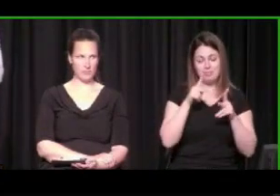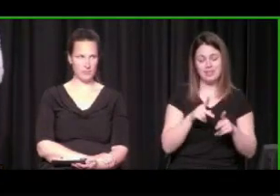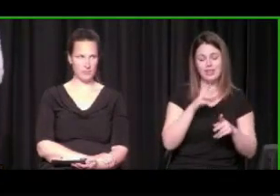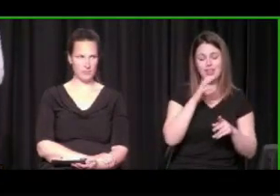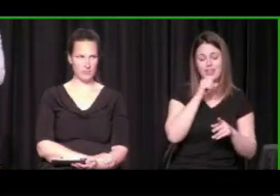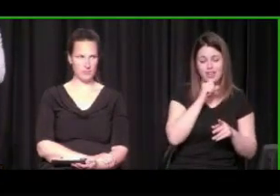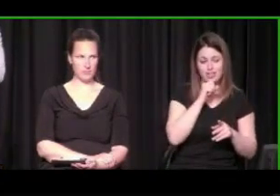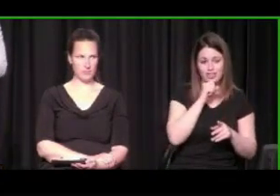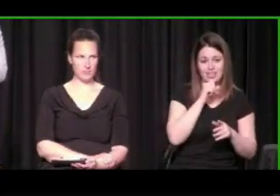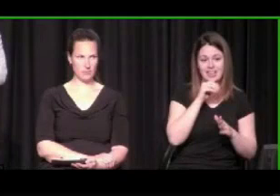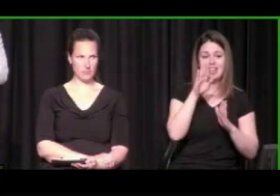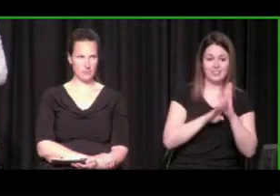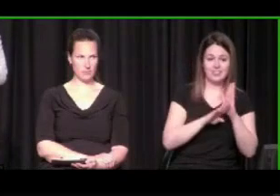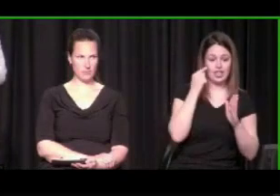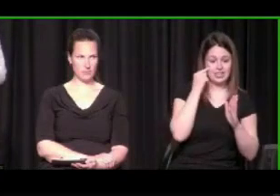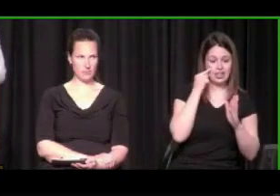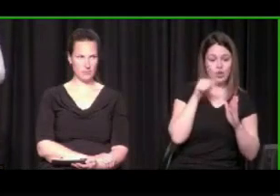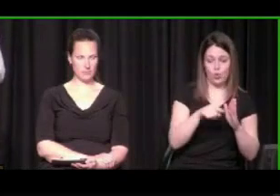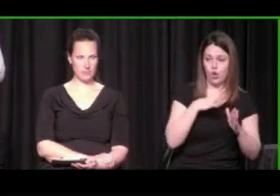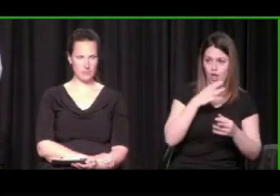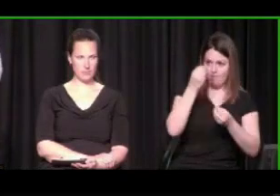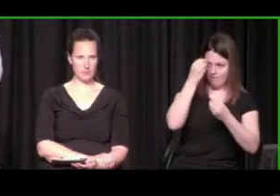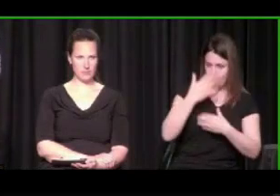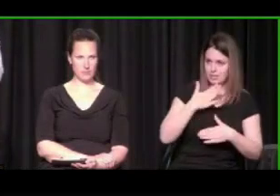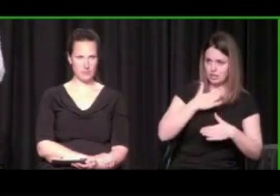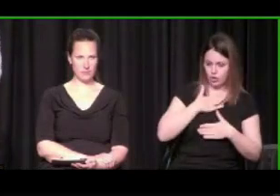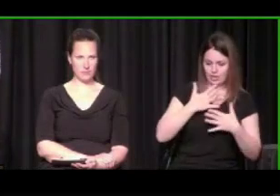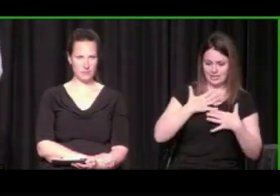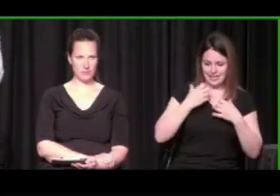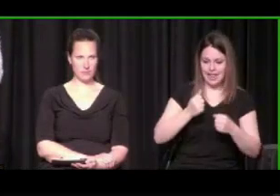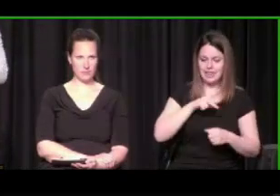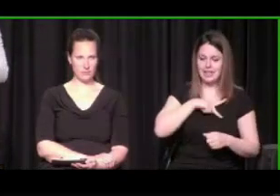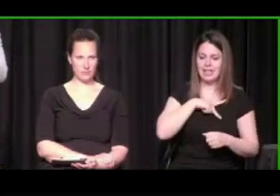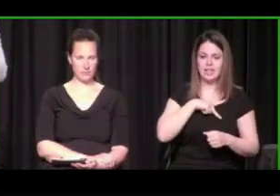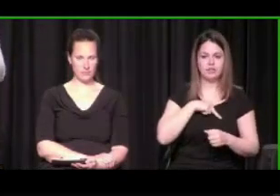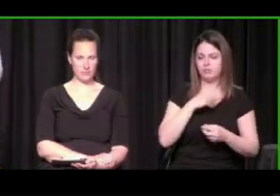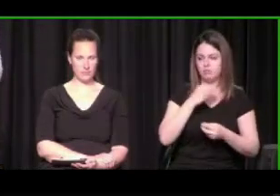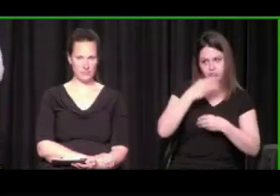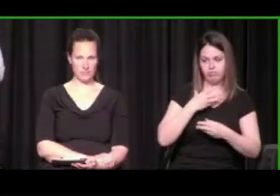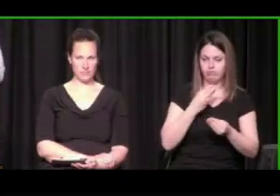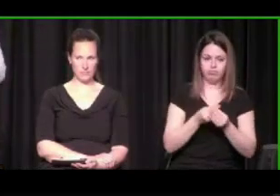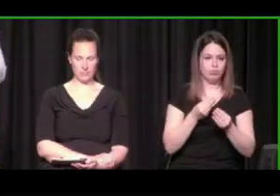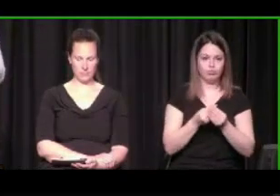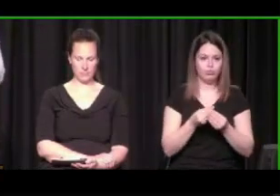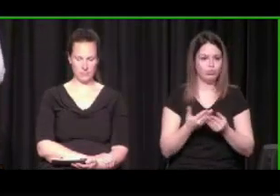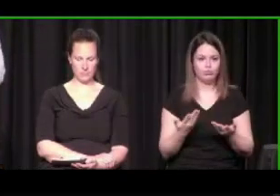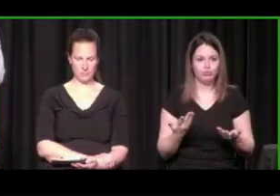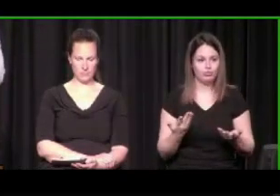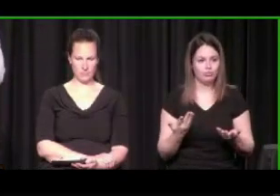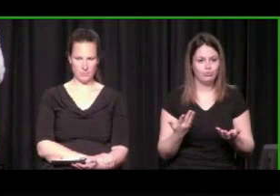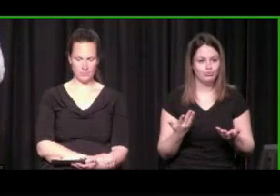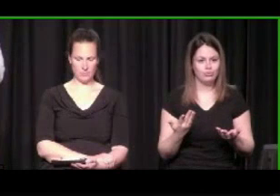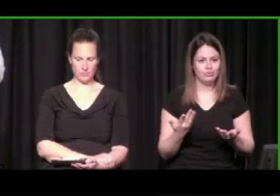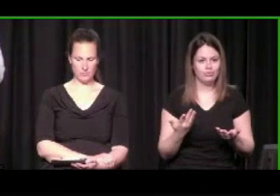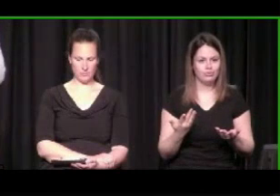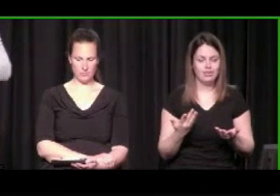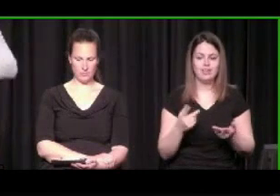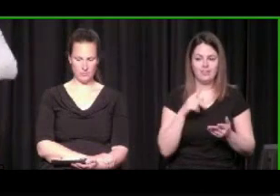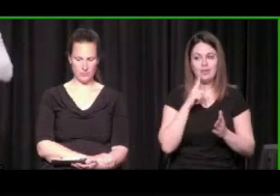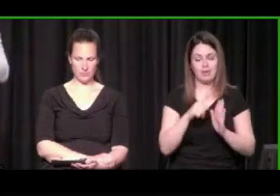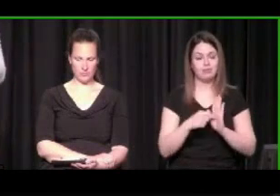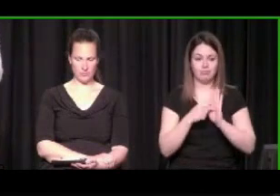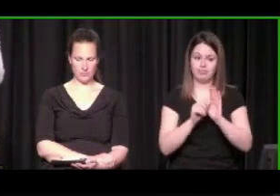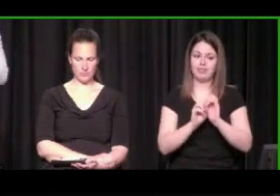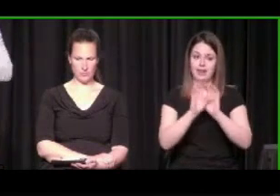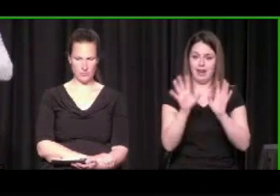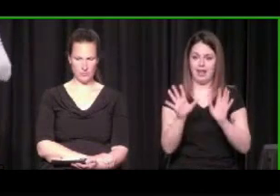moins d'informations sur leur état de santé. Et là, on parle ici notamment, là, et c'est anecdotique, mais c'est quand même assez révélateur,